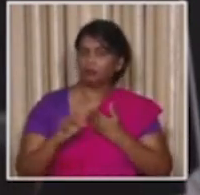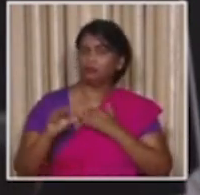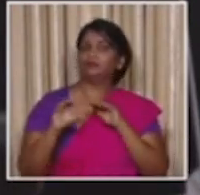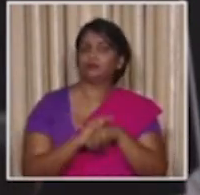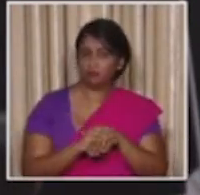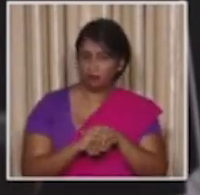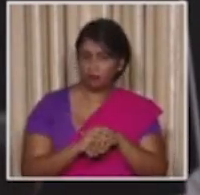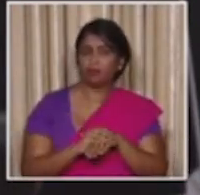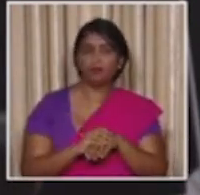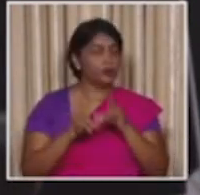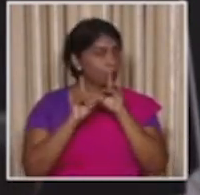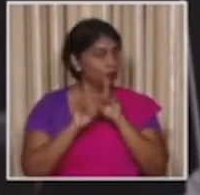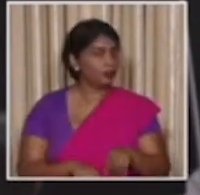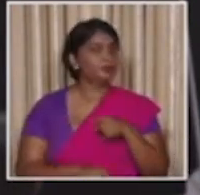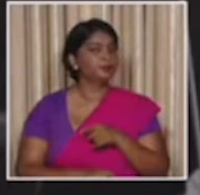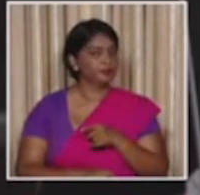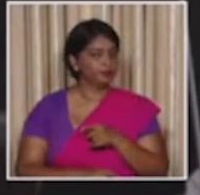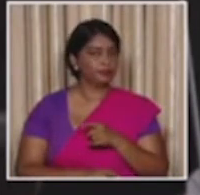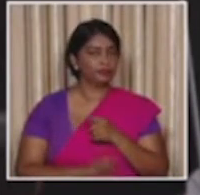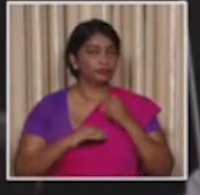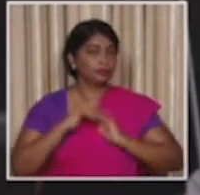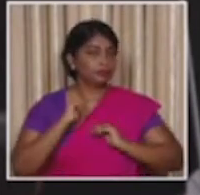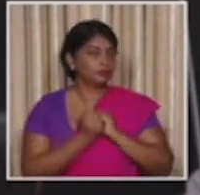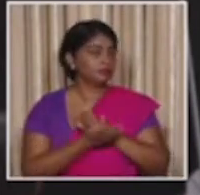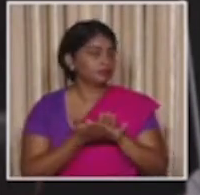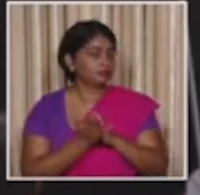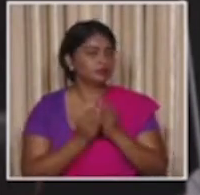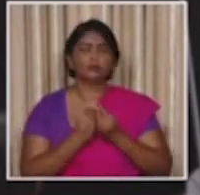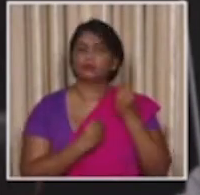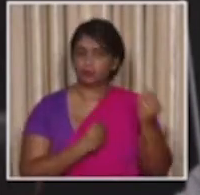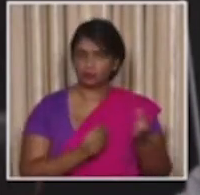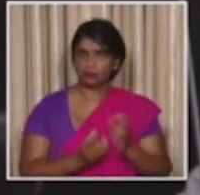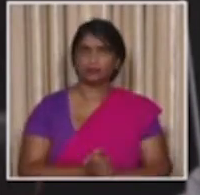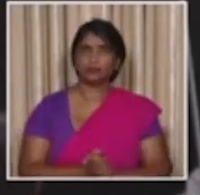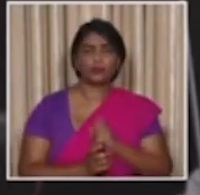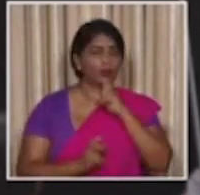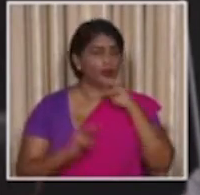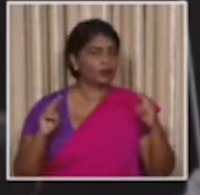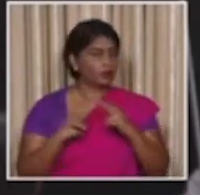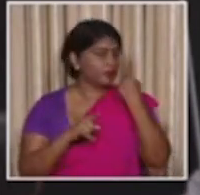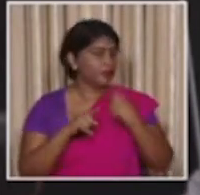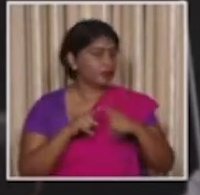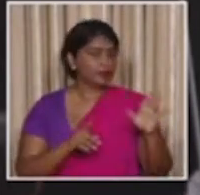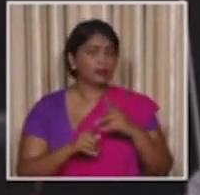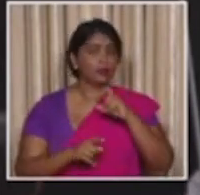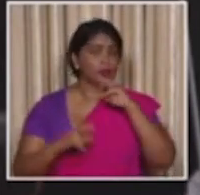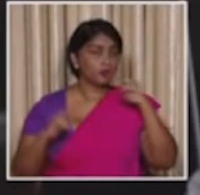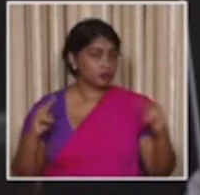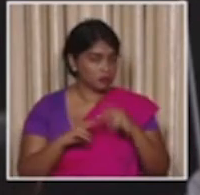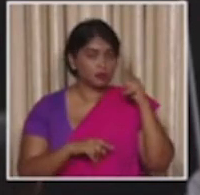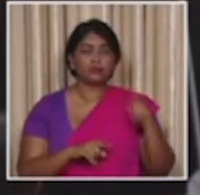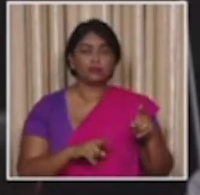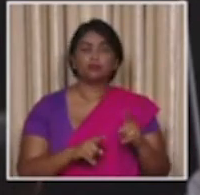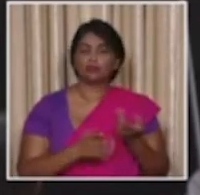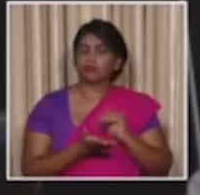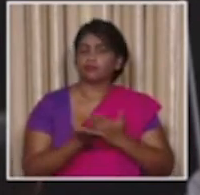වෙලා අදාළ ප්‍රතිකර්ම ලබා දීමට, ශ්‍රේෂ්ඨාධිකරණය පමණක් නෙමෙයි අභියාචන අධිකරණයට